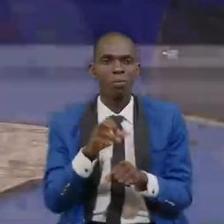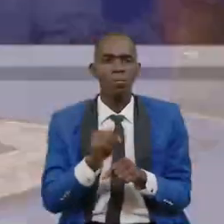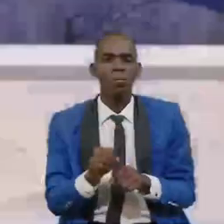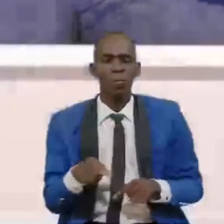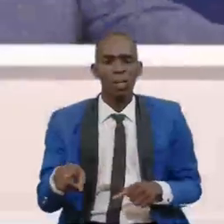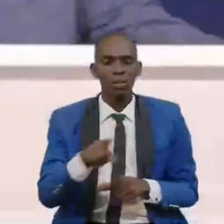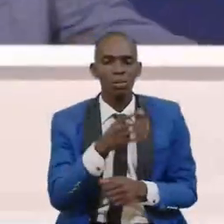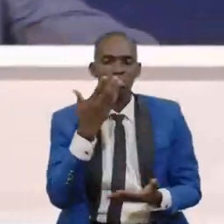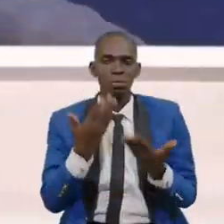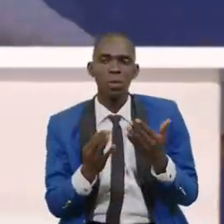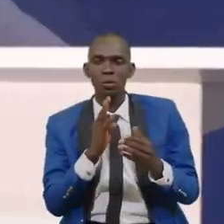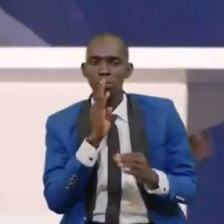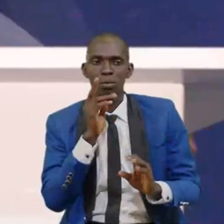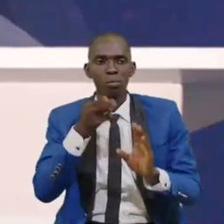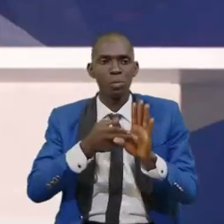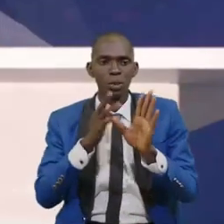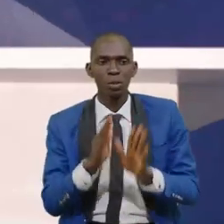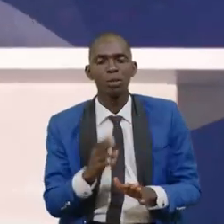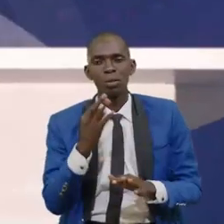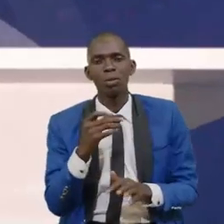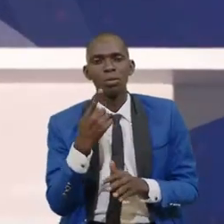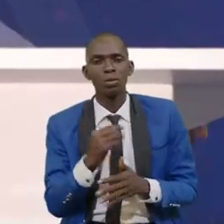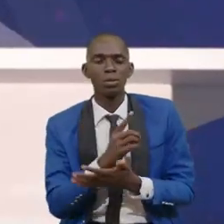deveniez participants de la nature divine.